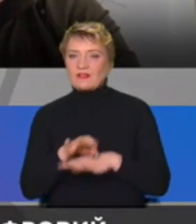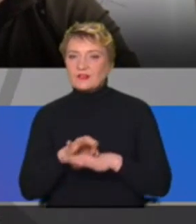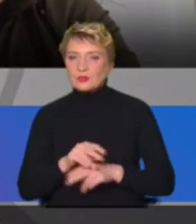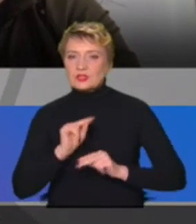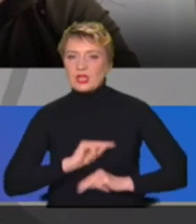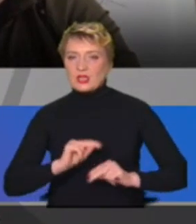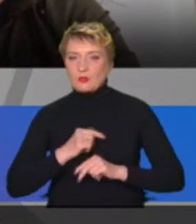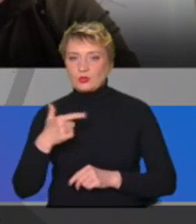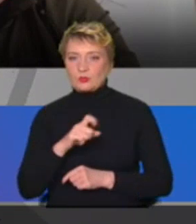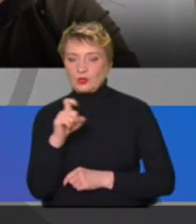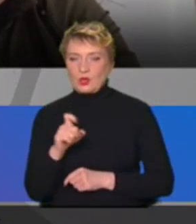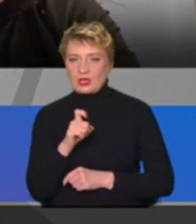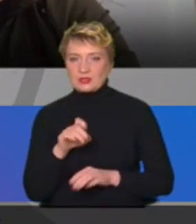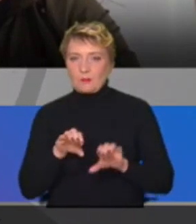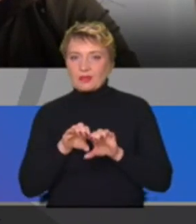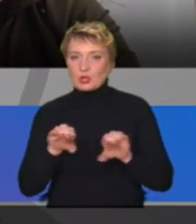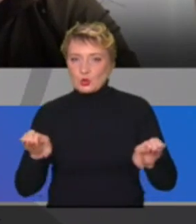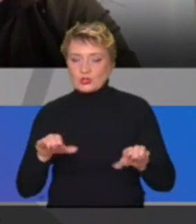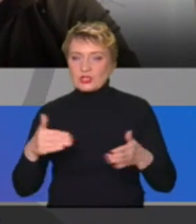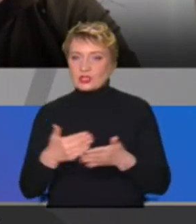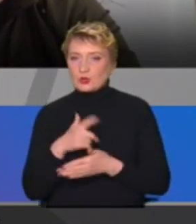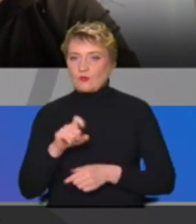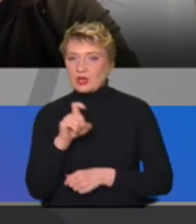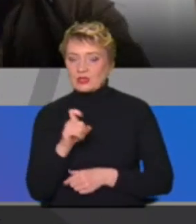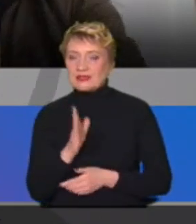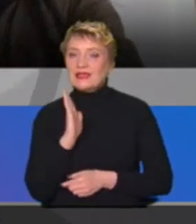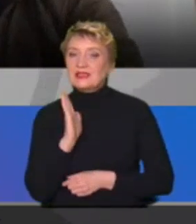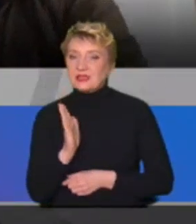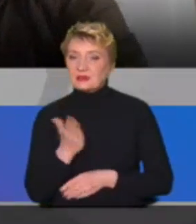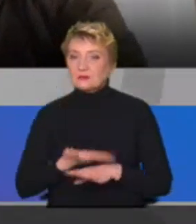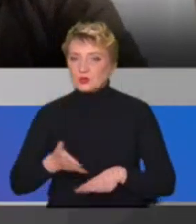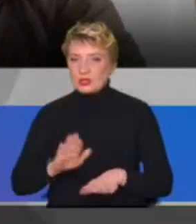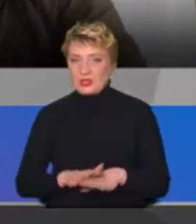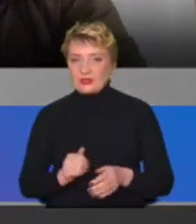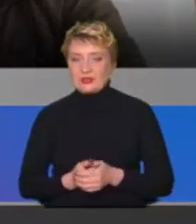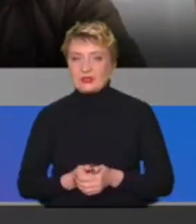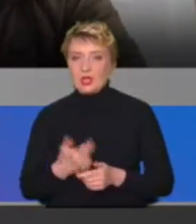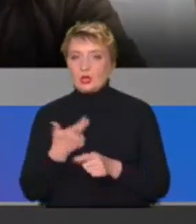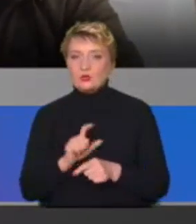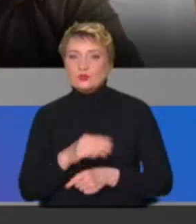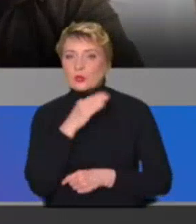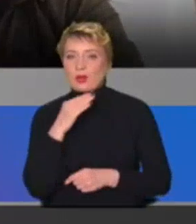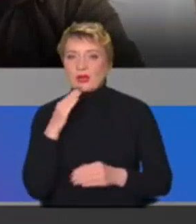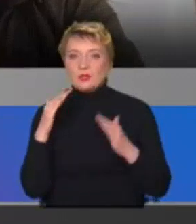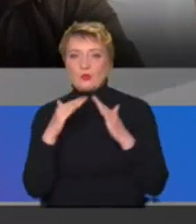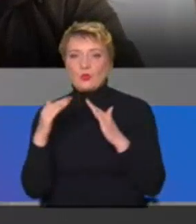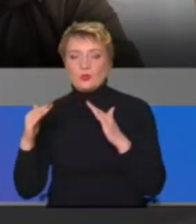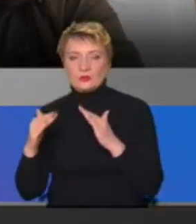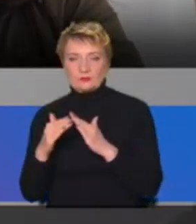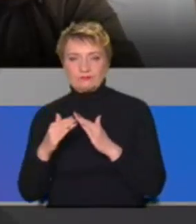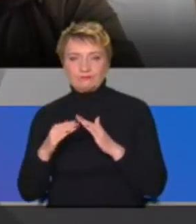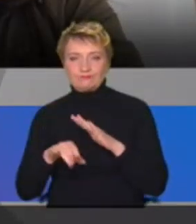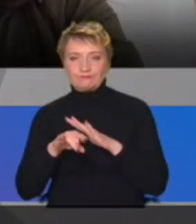газифікації, підключенню знову газу. Але є ускладнення з цим. Бо дуже багато будинків в нас